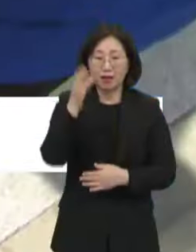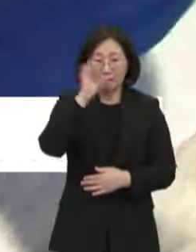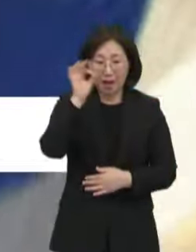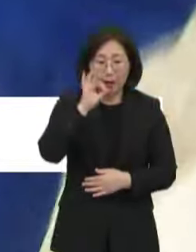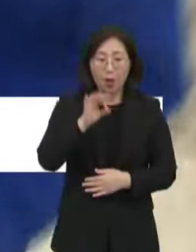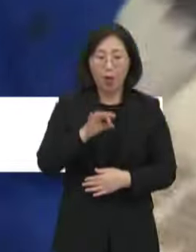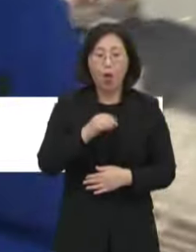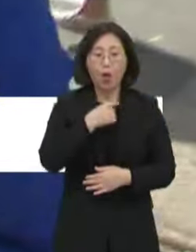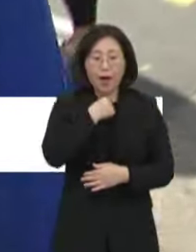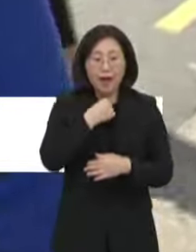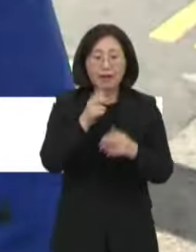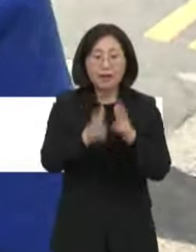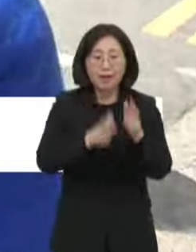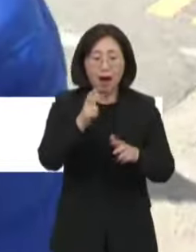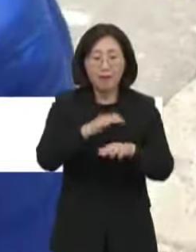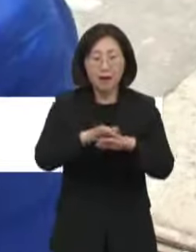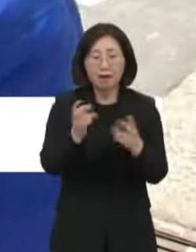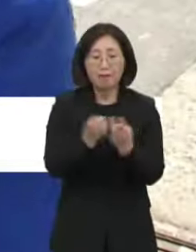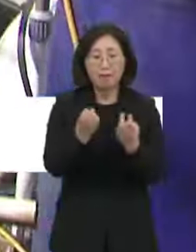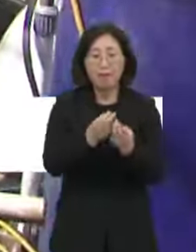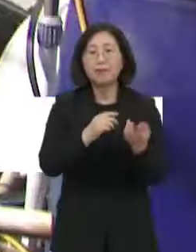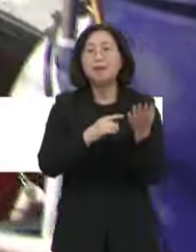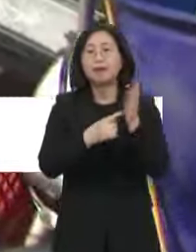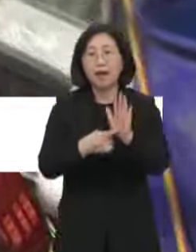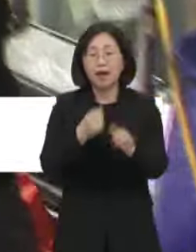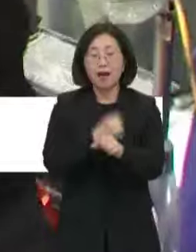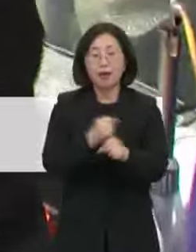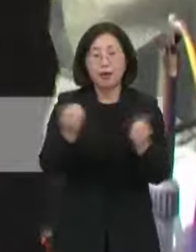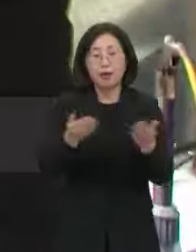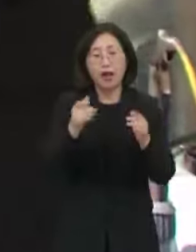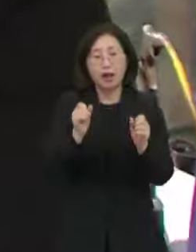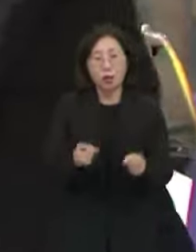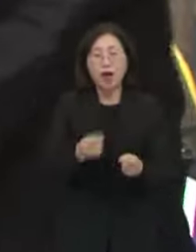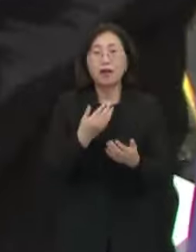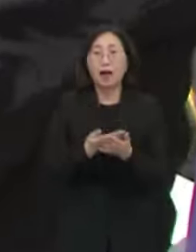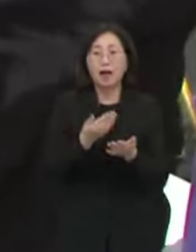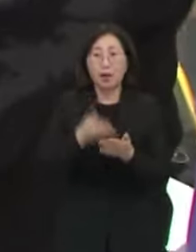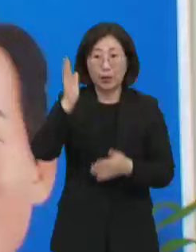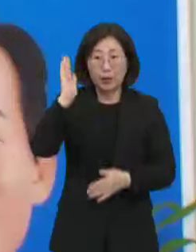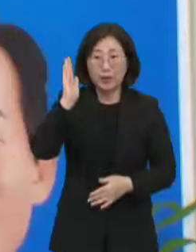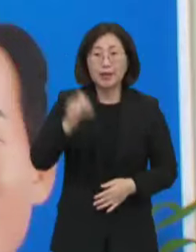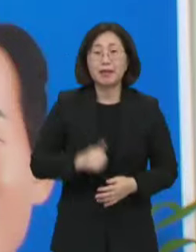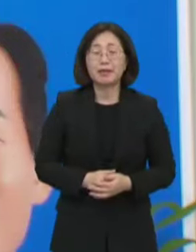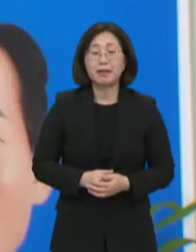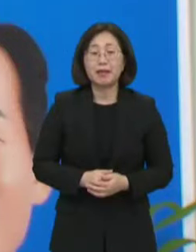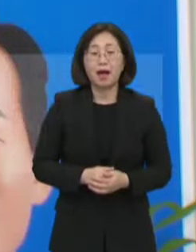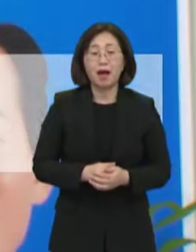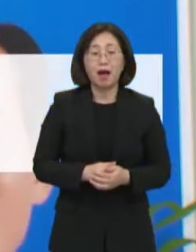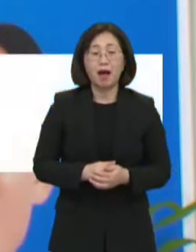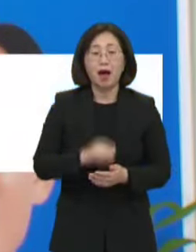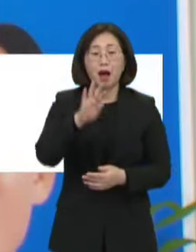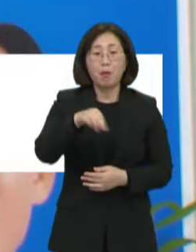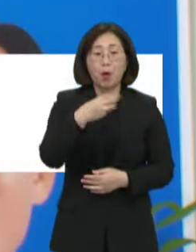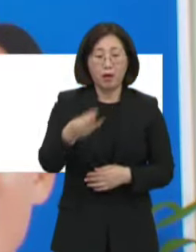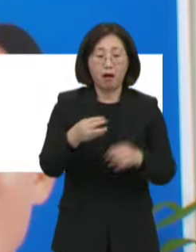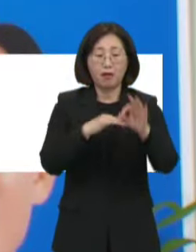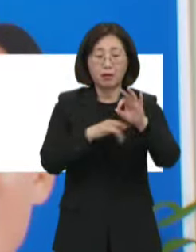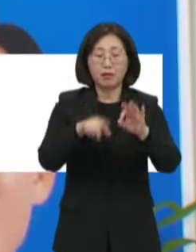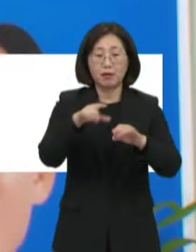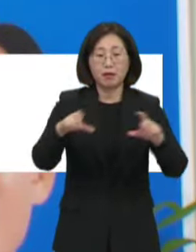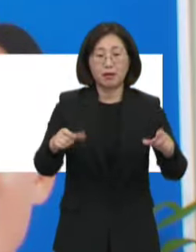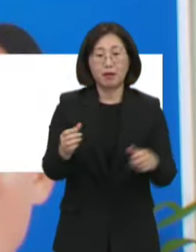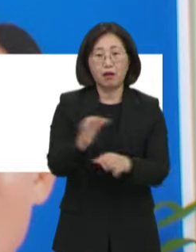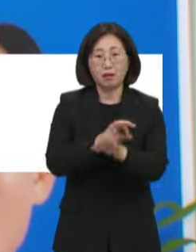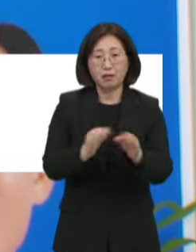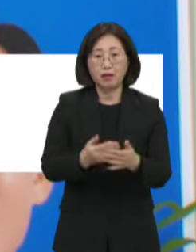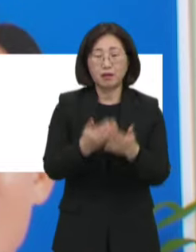숙원 사업도 대안을 제시하겠다며 일할 기회를 달라고 호소합니다. 보령 서천의 지역 경제를 살리고